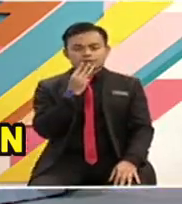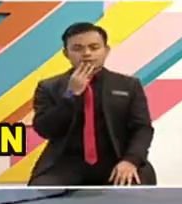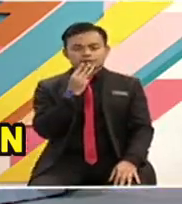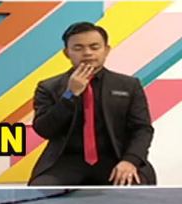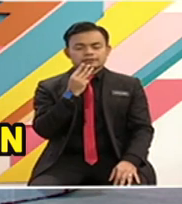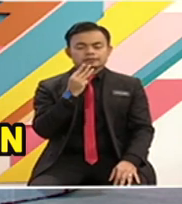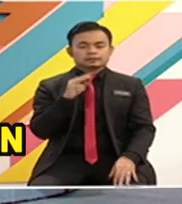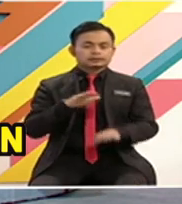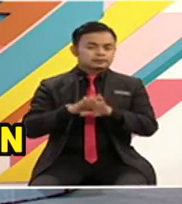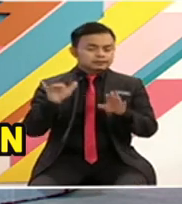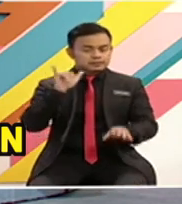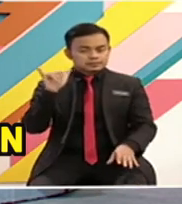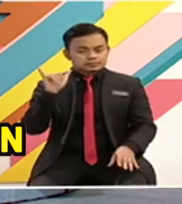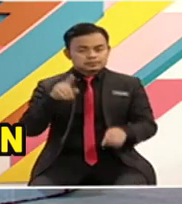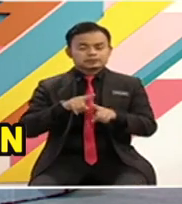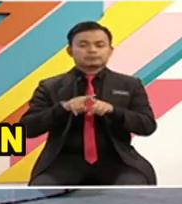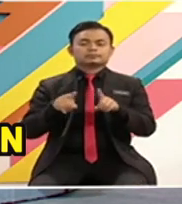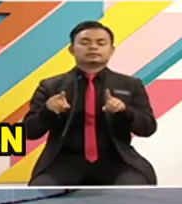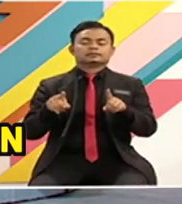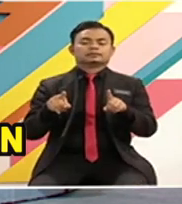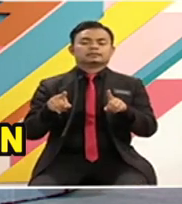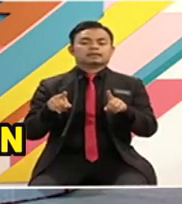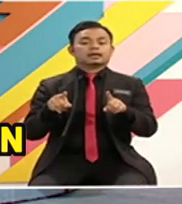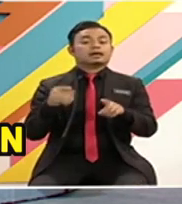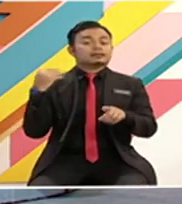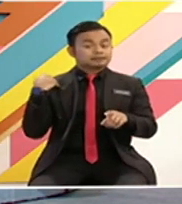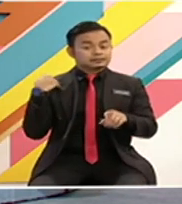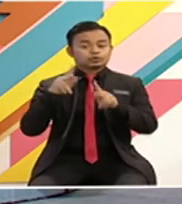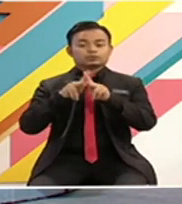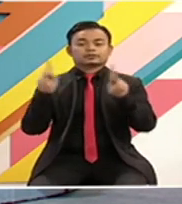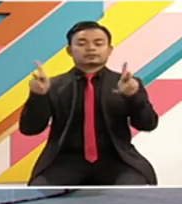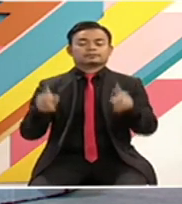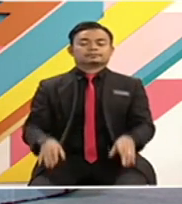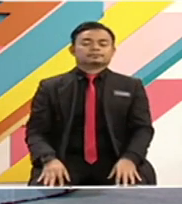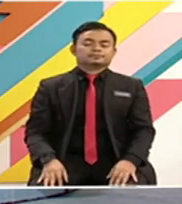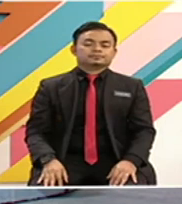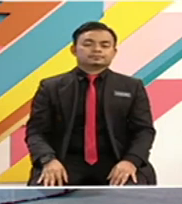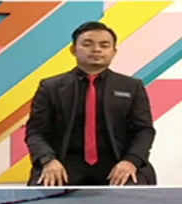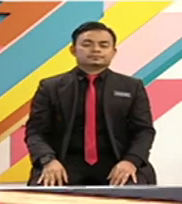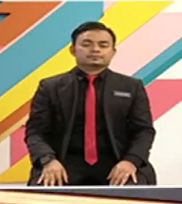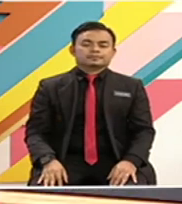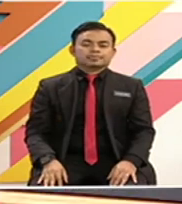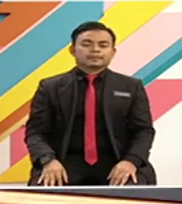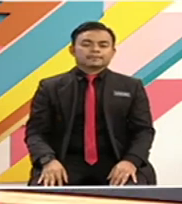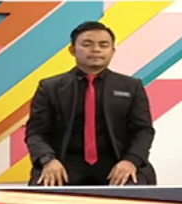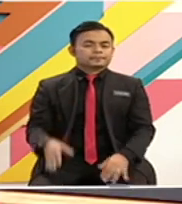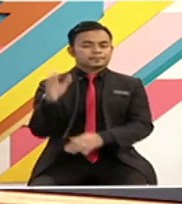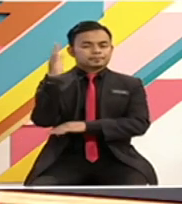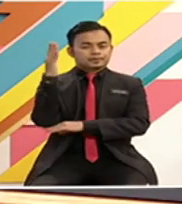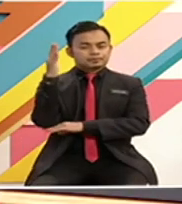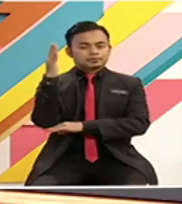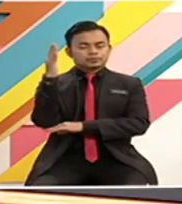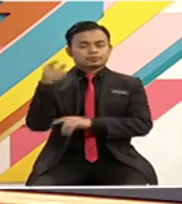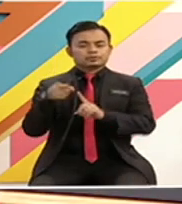masih belia dikontrol ya Ada kontrol cie Hore satu lagi nathanistic mungkin sebab pukul nih kita lihat dari